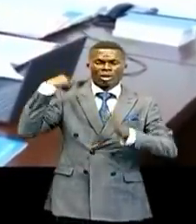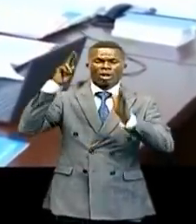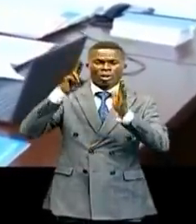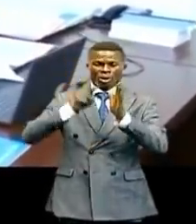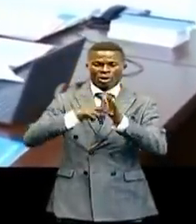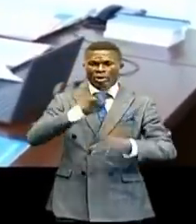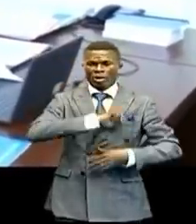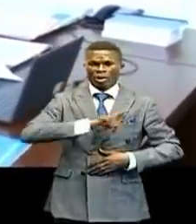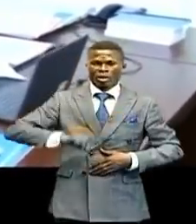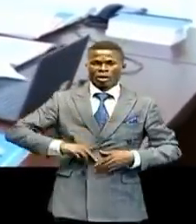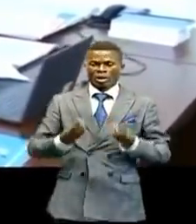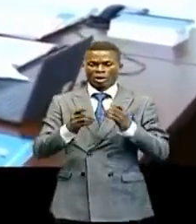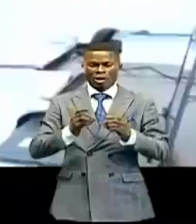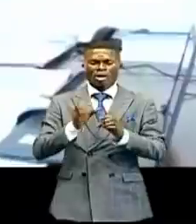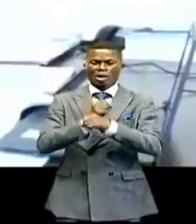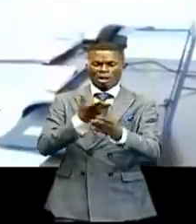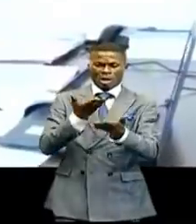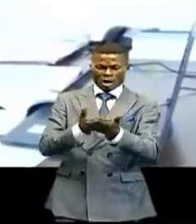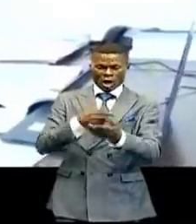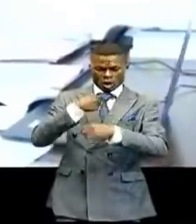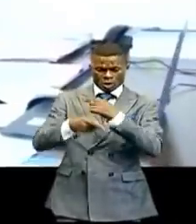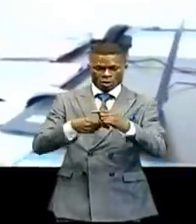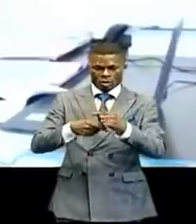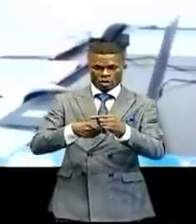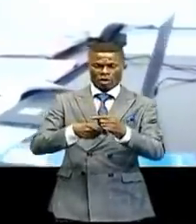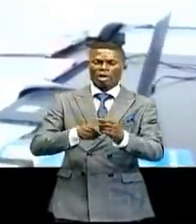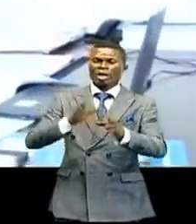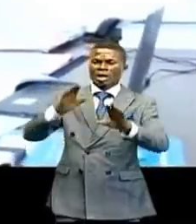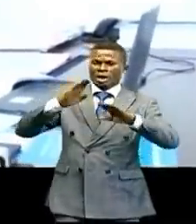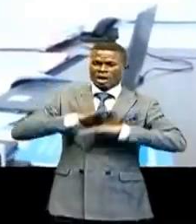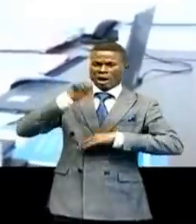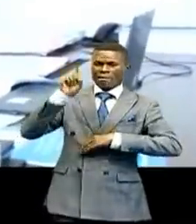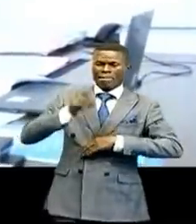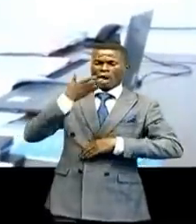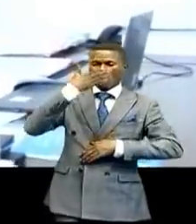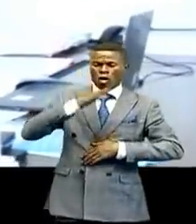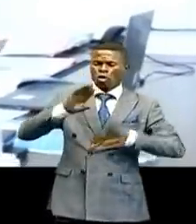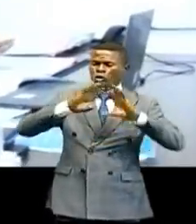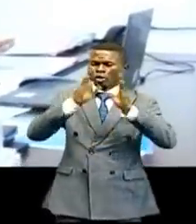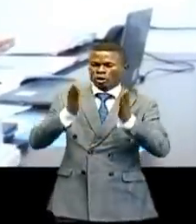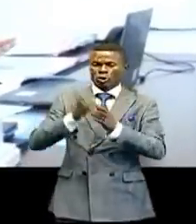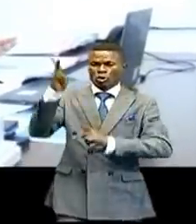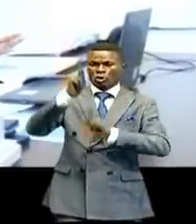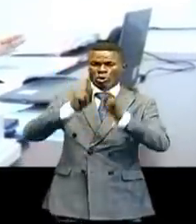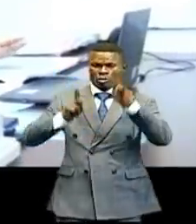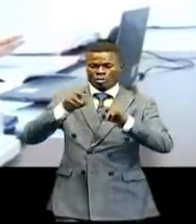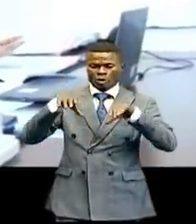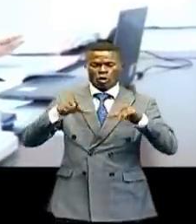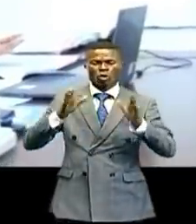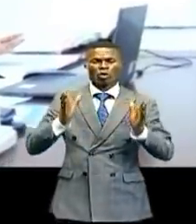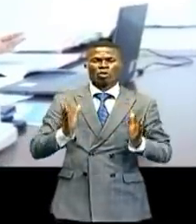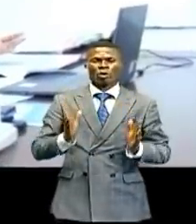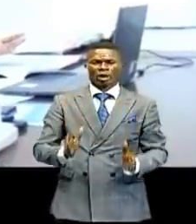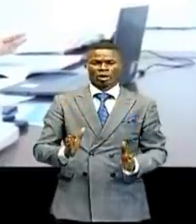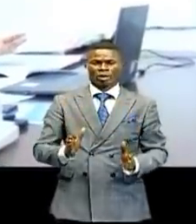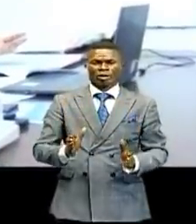gouvernement de la République a mise en chantier en vue de répondre aux besoins médicaux de toutes les populations congolaises.